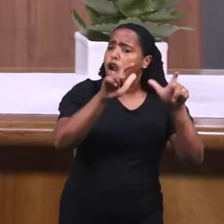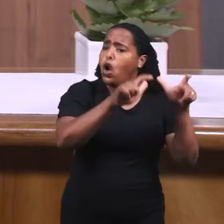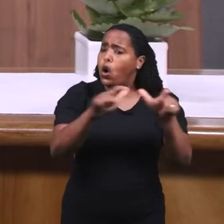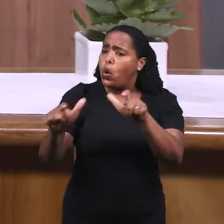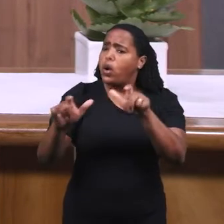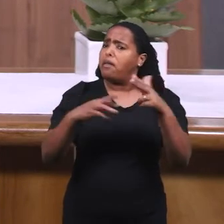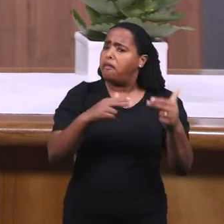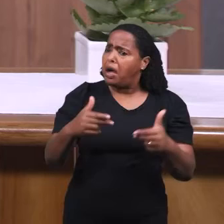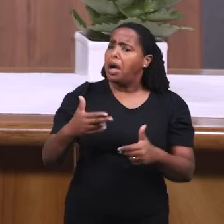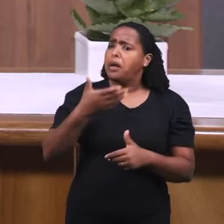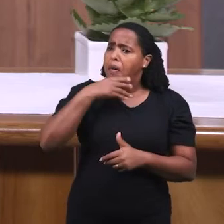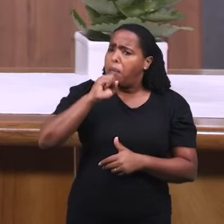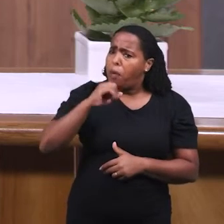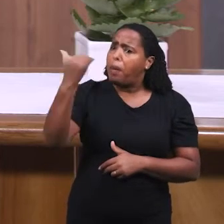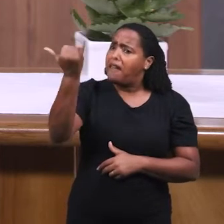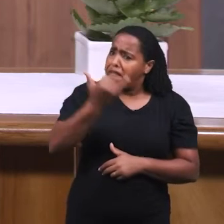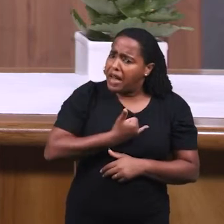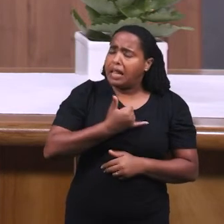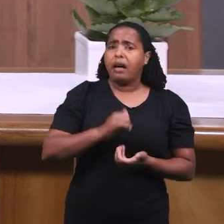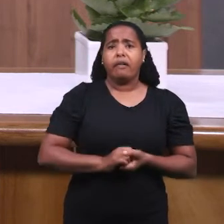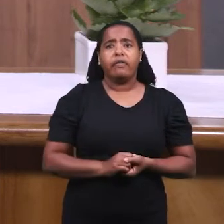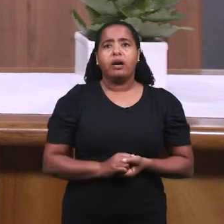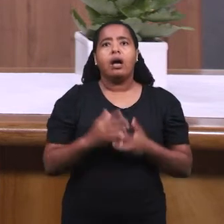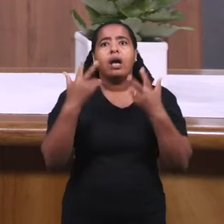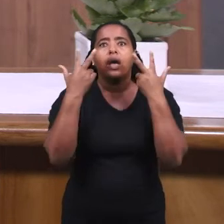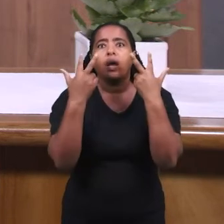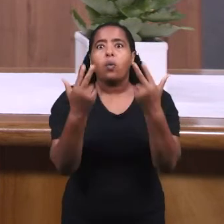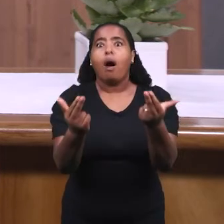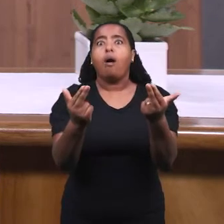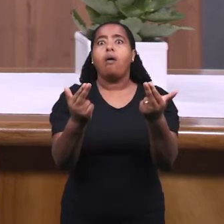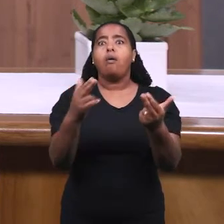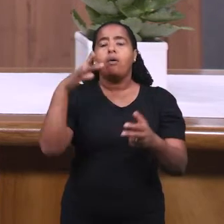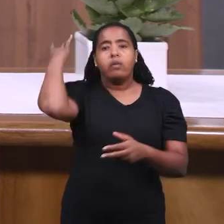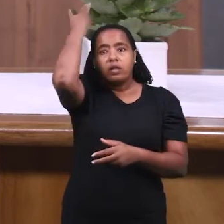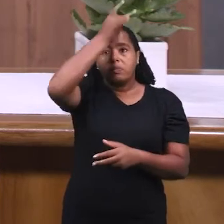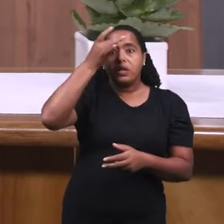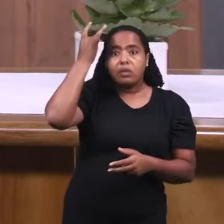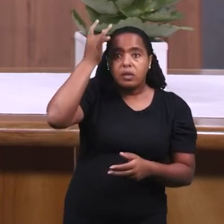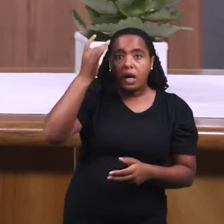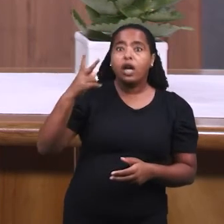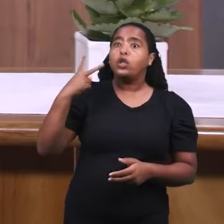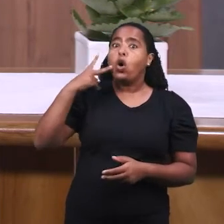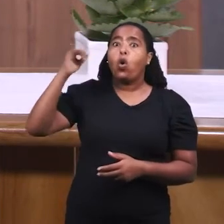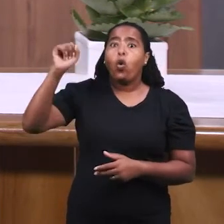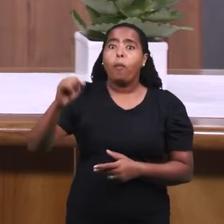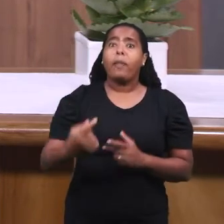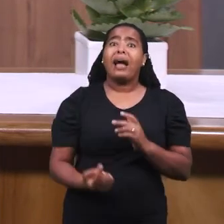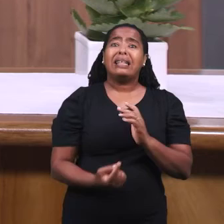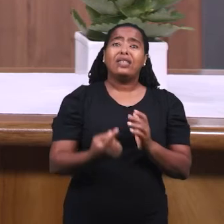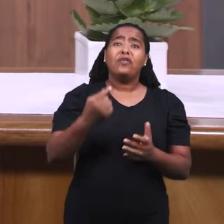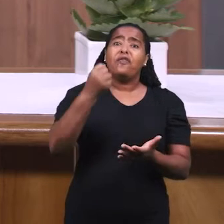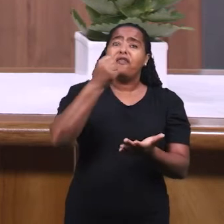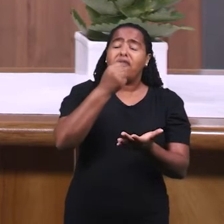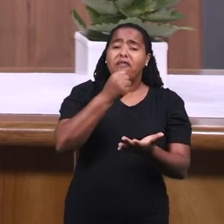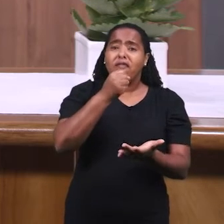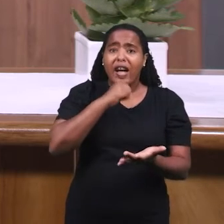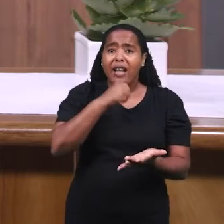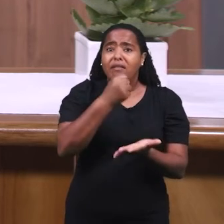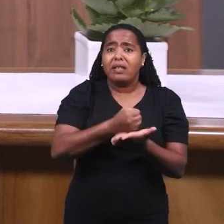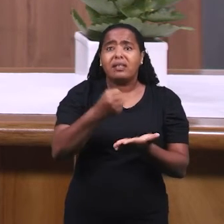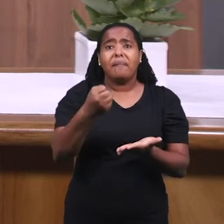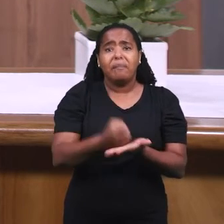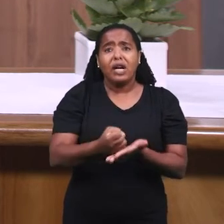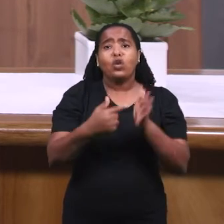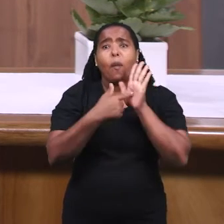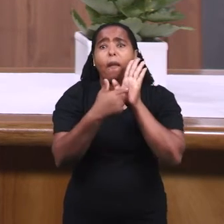были. Отец только рассказывал о вас, это Дух Святой. Отец говорит о Духе Святом с Ветхого Завета